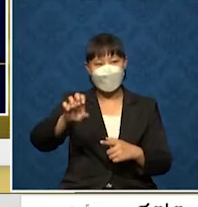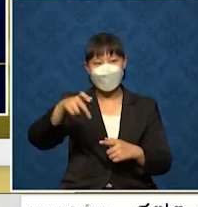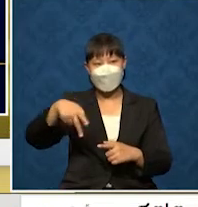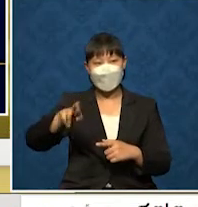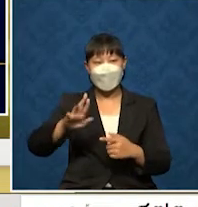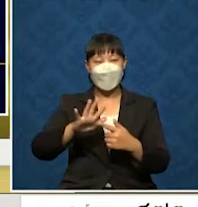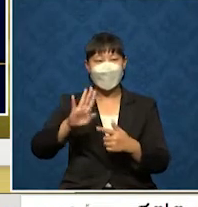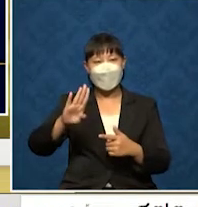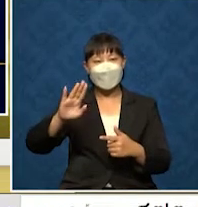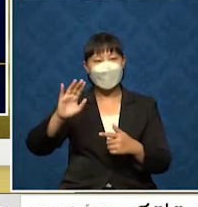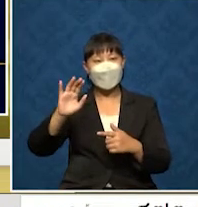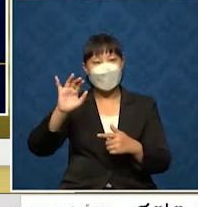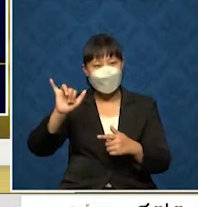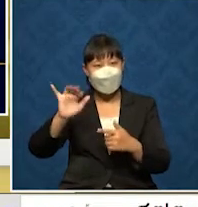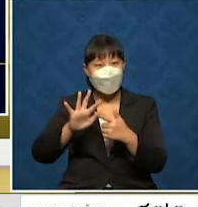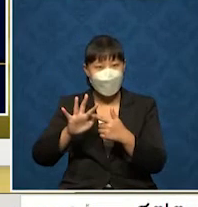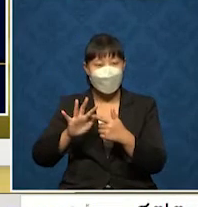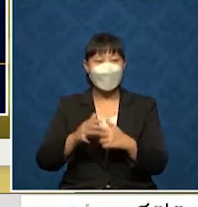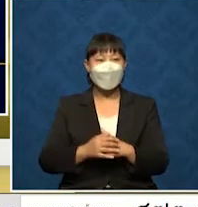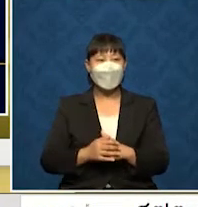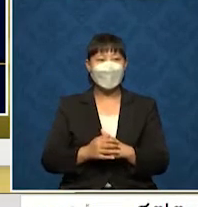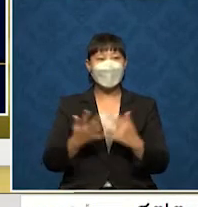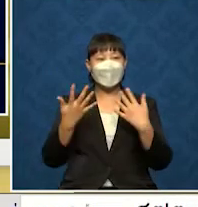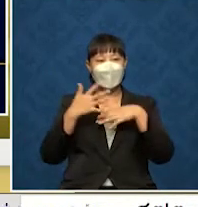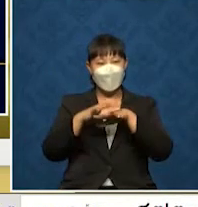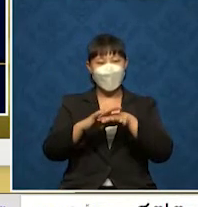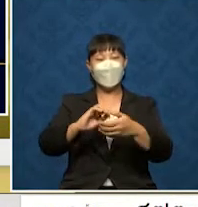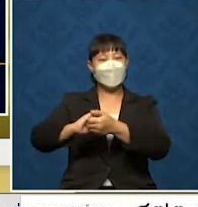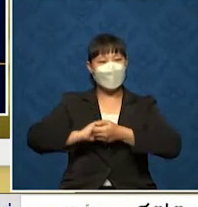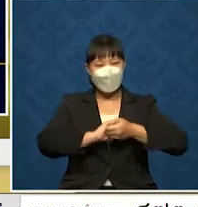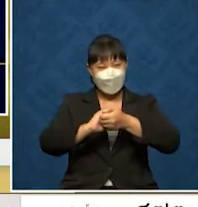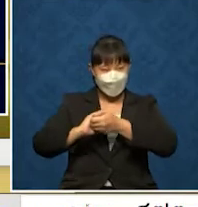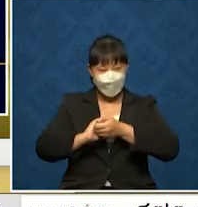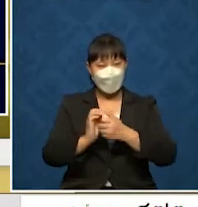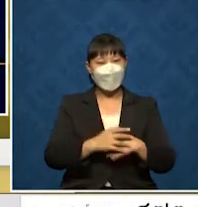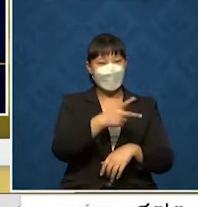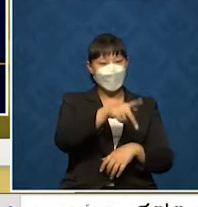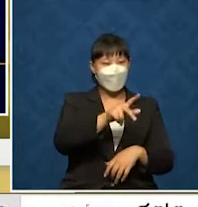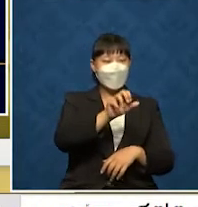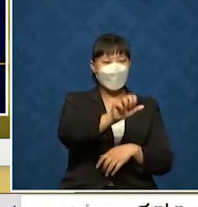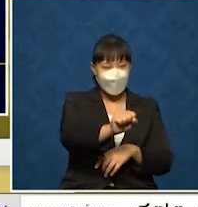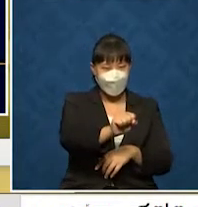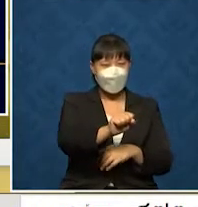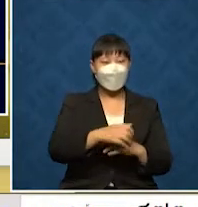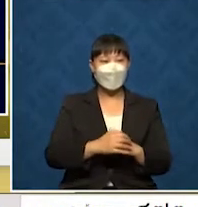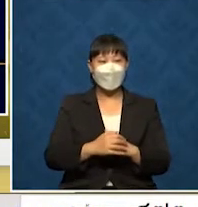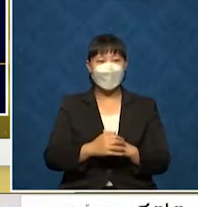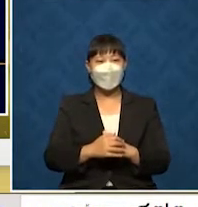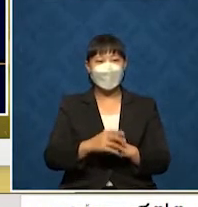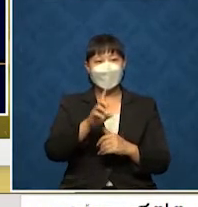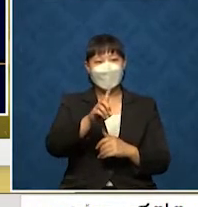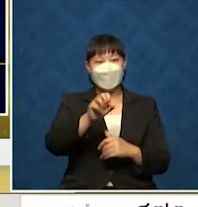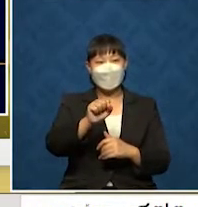การเพื่อนำร่องของปปส. DSI และบช.ปส. 16